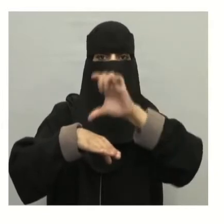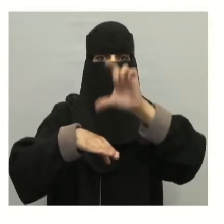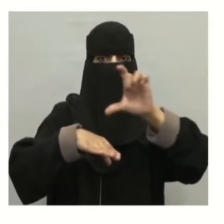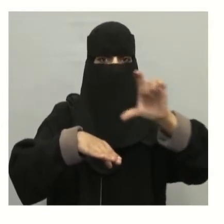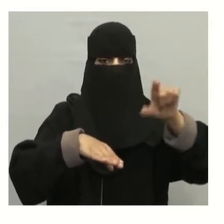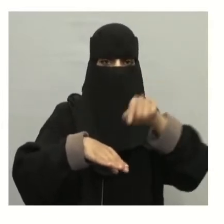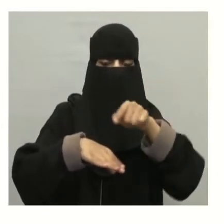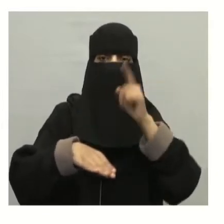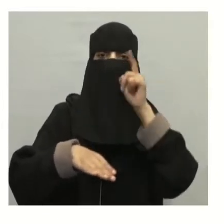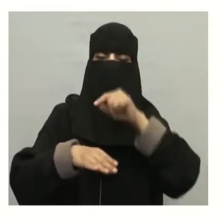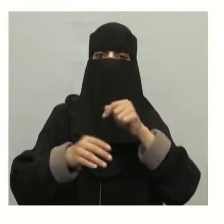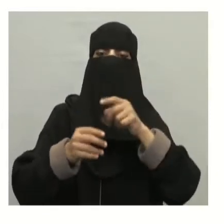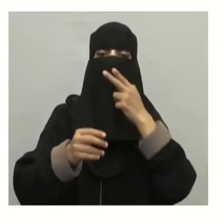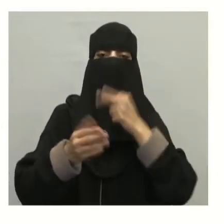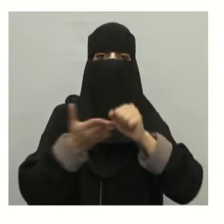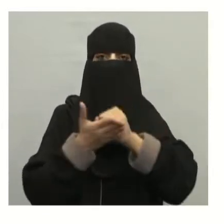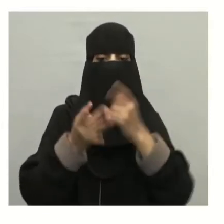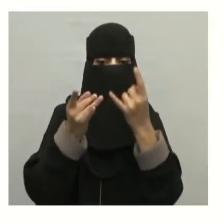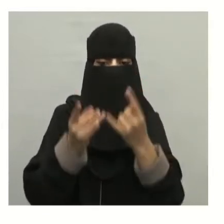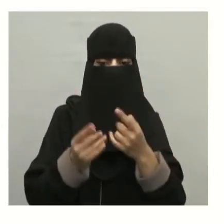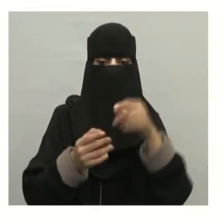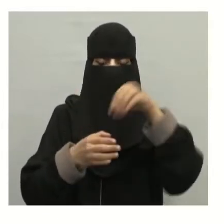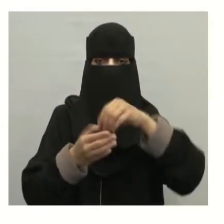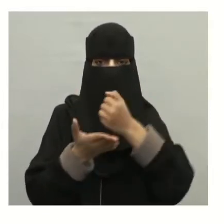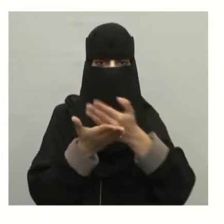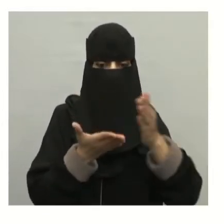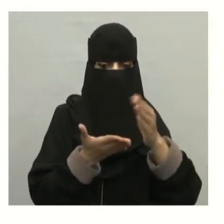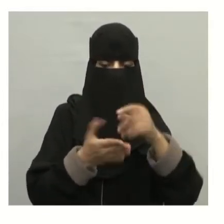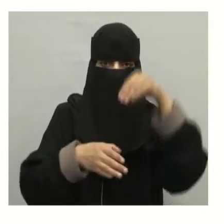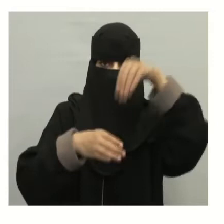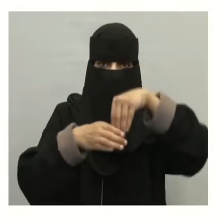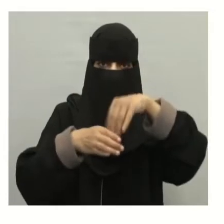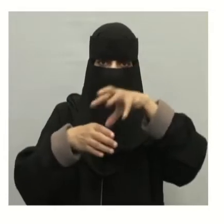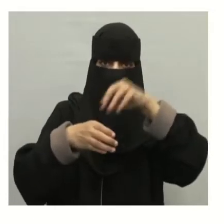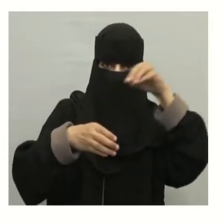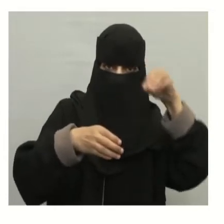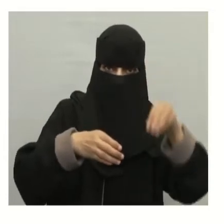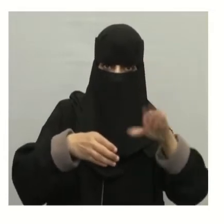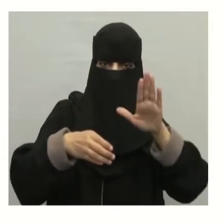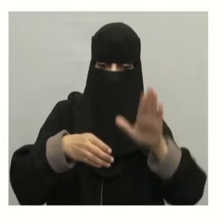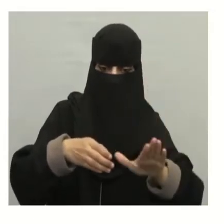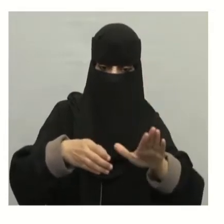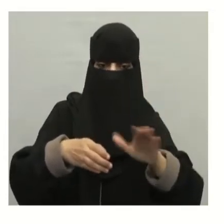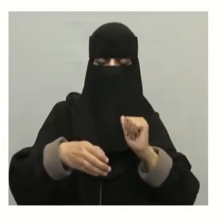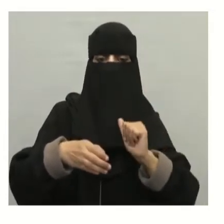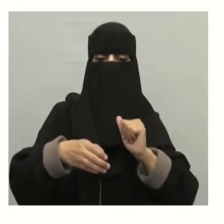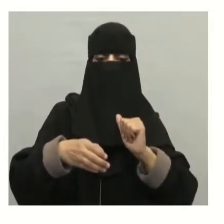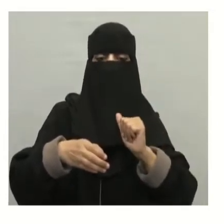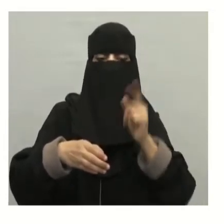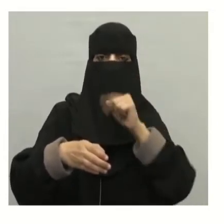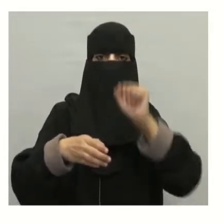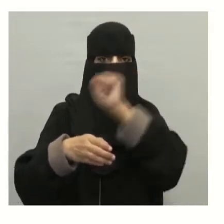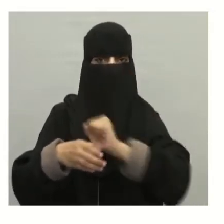إلى تنظيف جيد بإزالة الأدوات من داخل الحامل أو الخزانة،